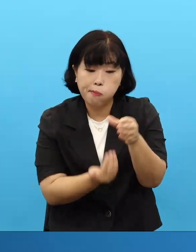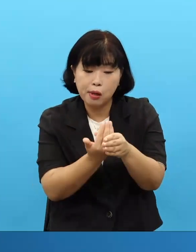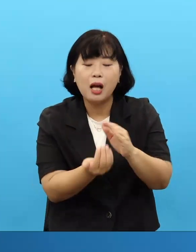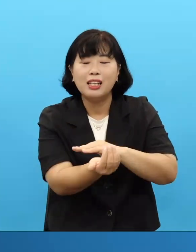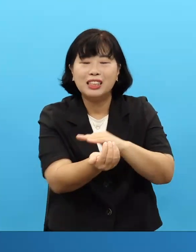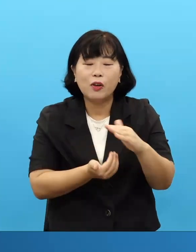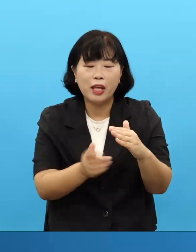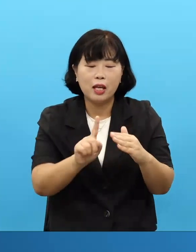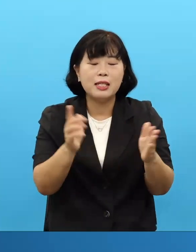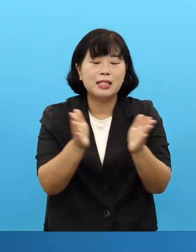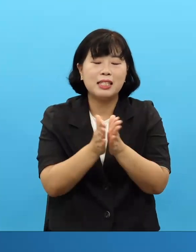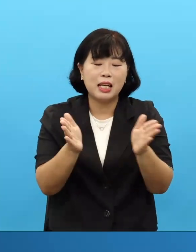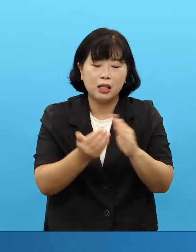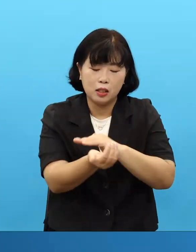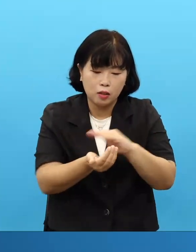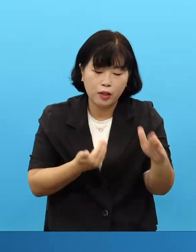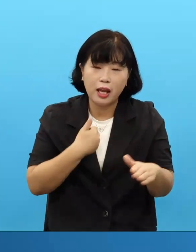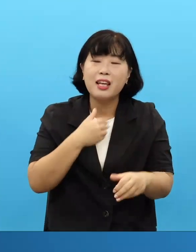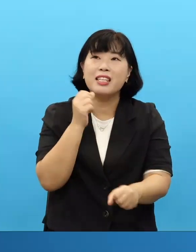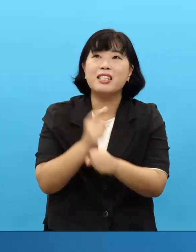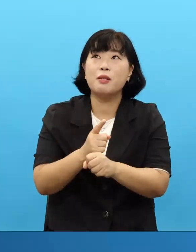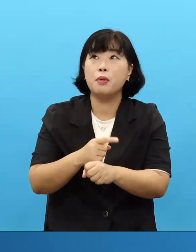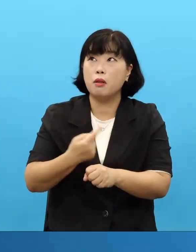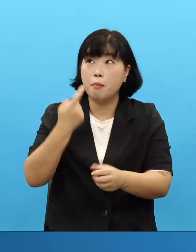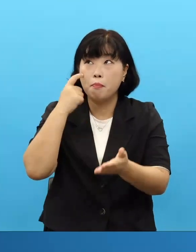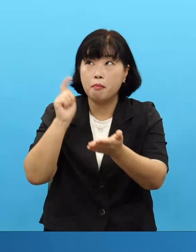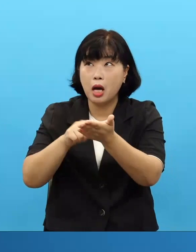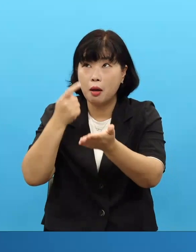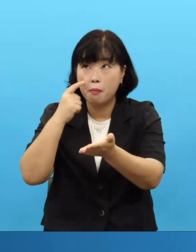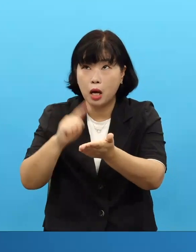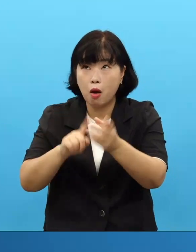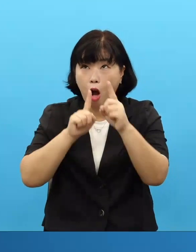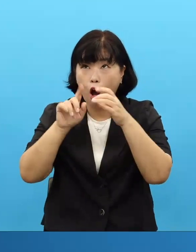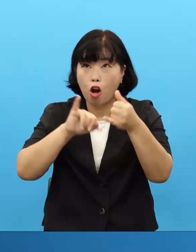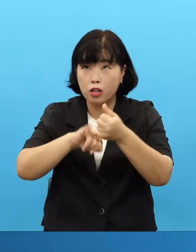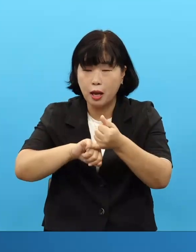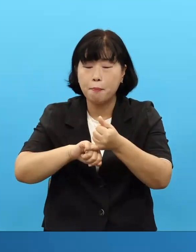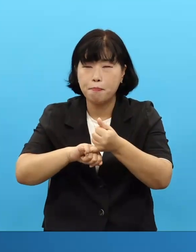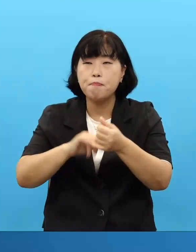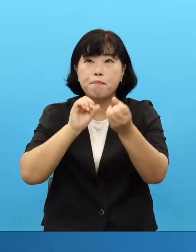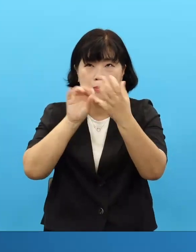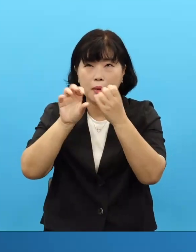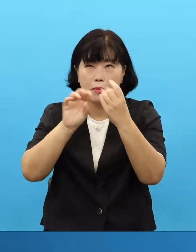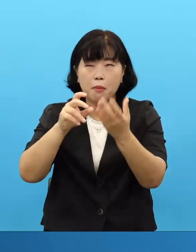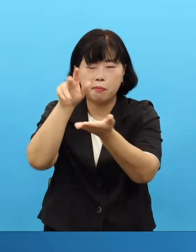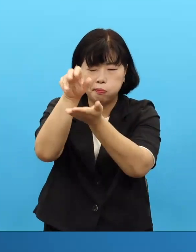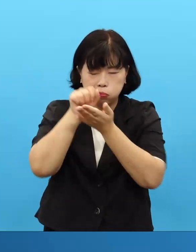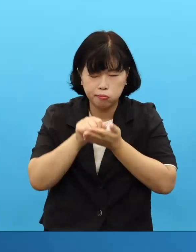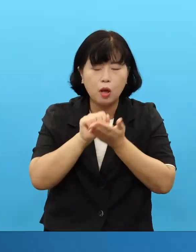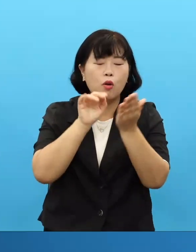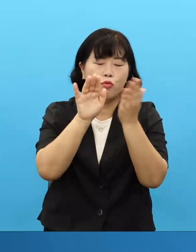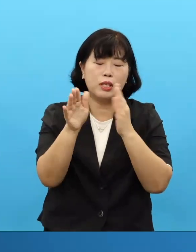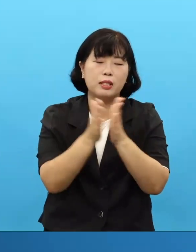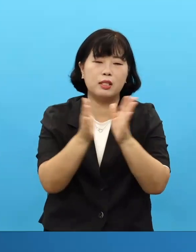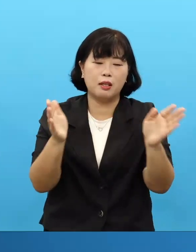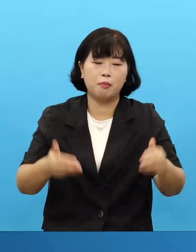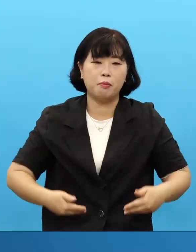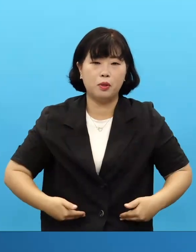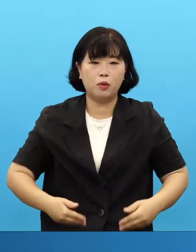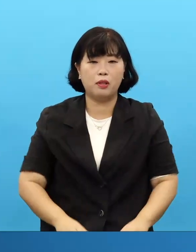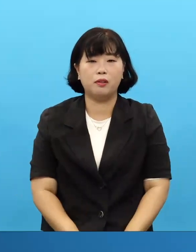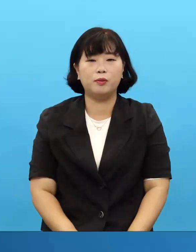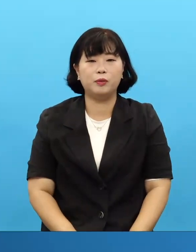특히 우리 청년들 기억해야 돼. And especially our young adults, you need to remember. 절대 계획이 보이면